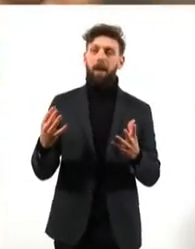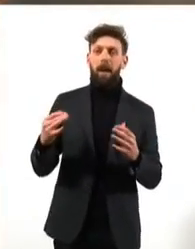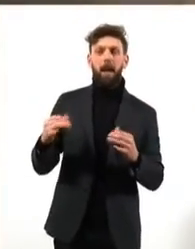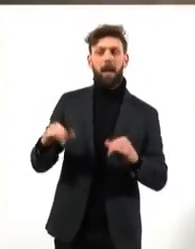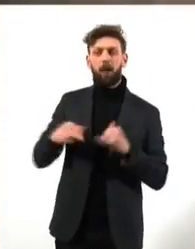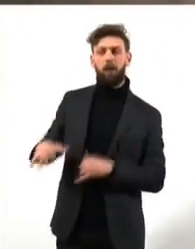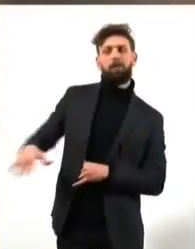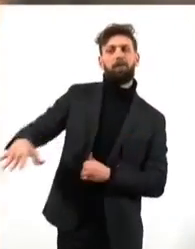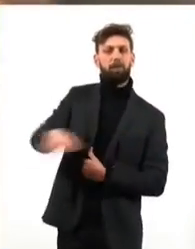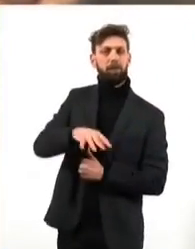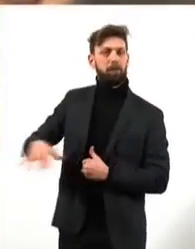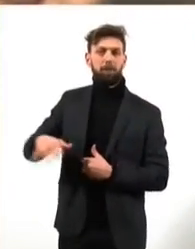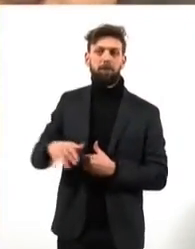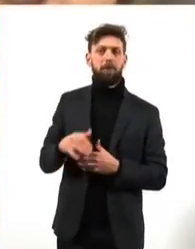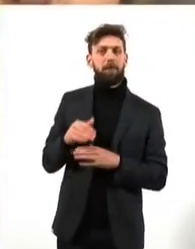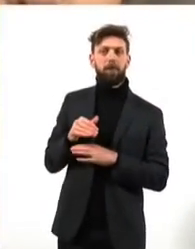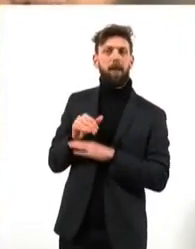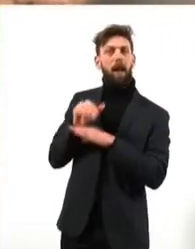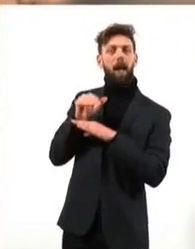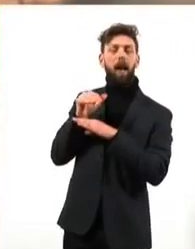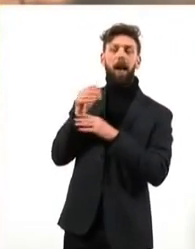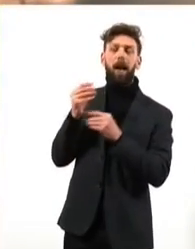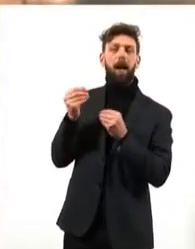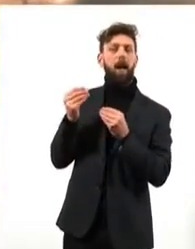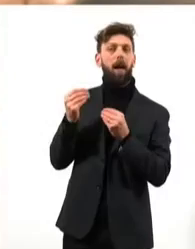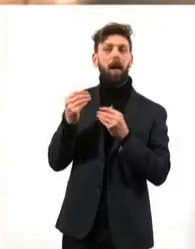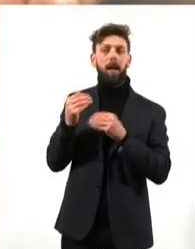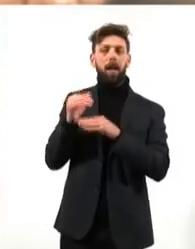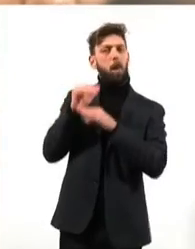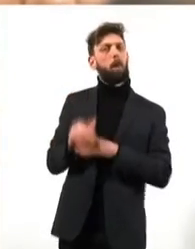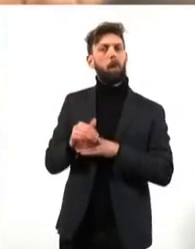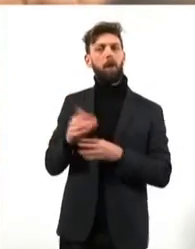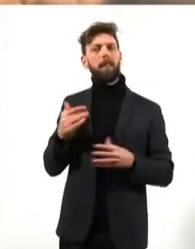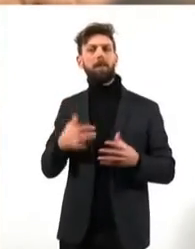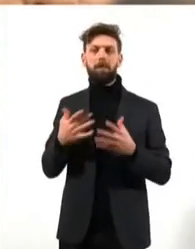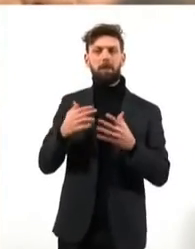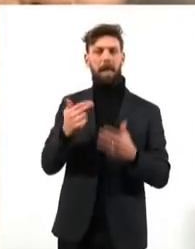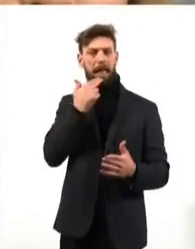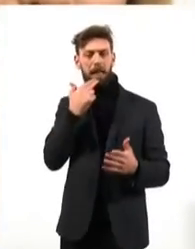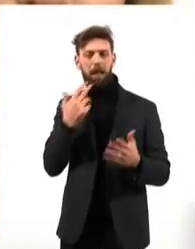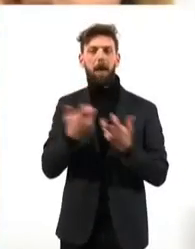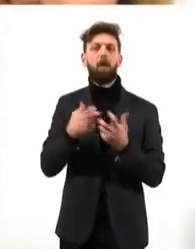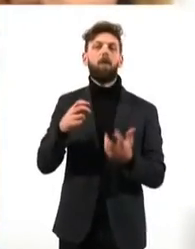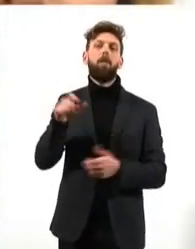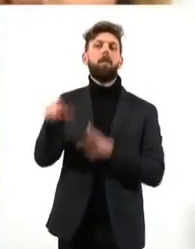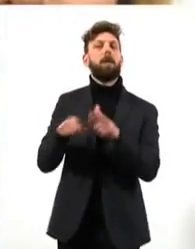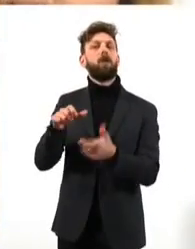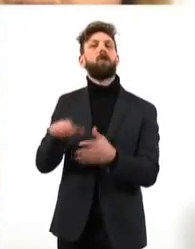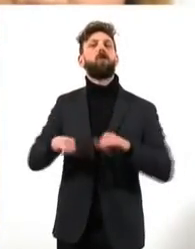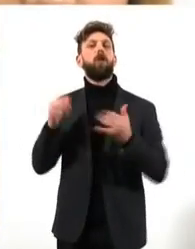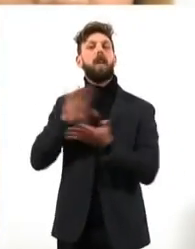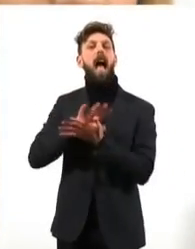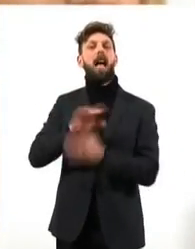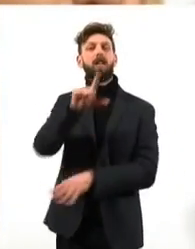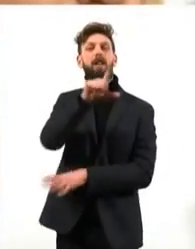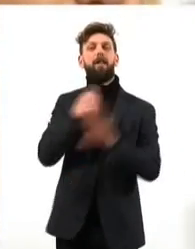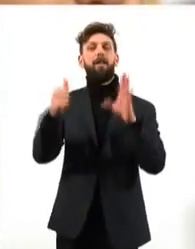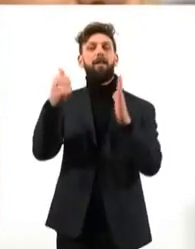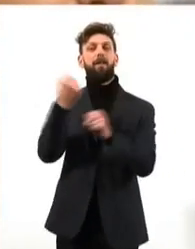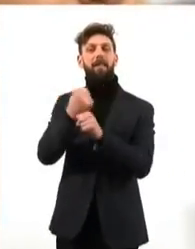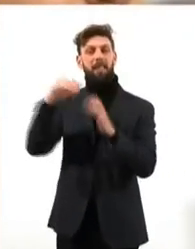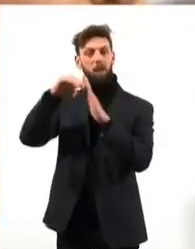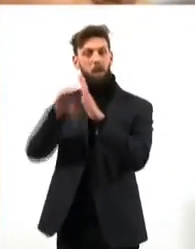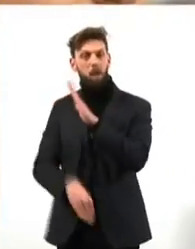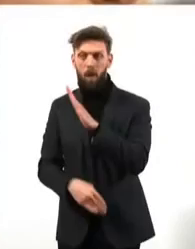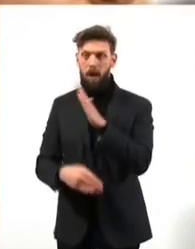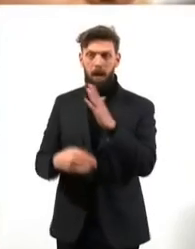la gratuité de protection de qualité pour les moins de 26 ans, puisque c'est une réelle inégalité